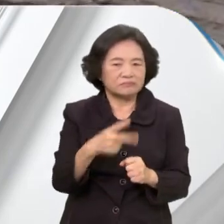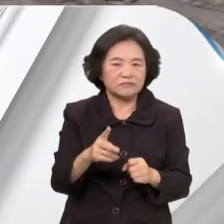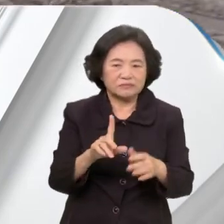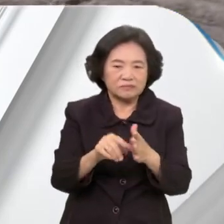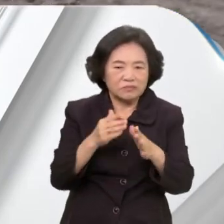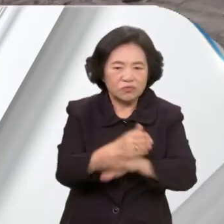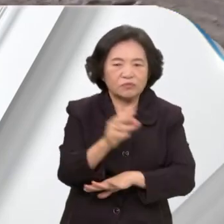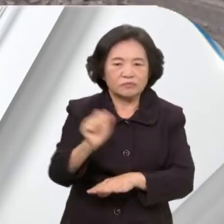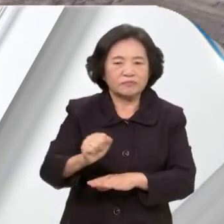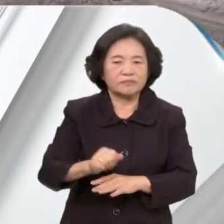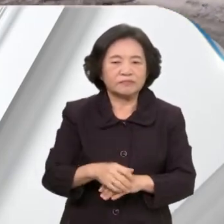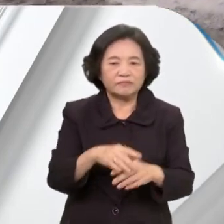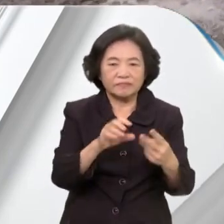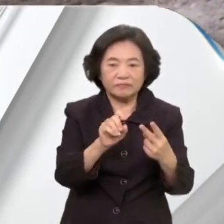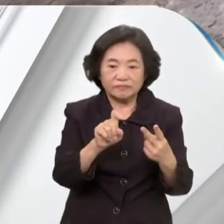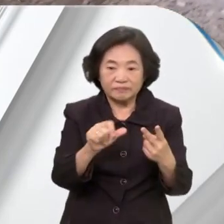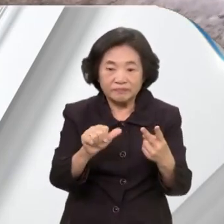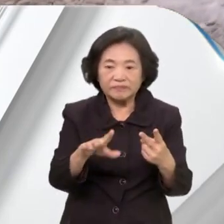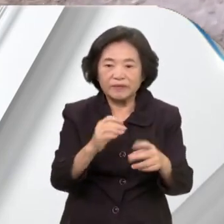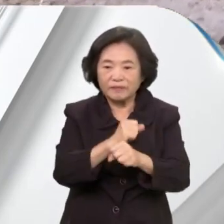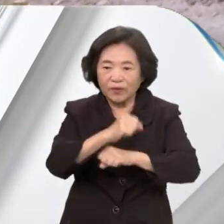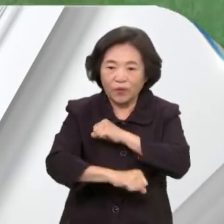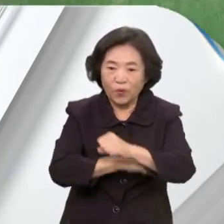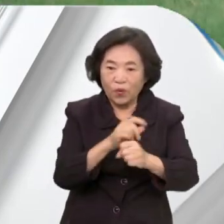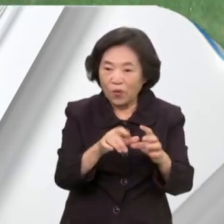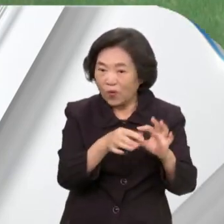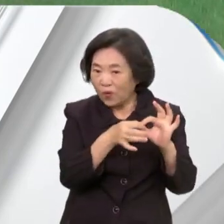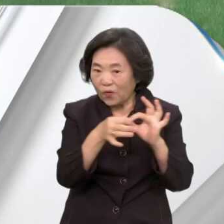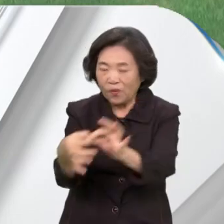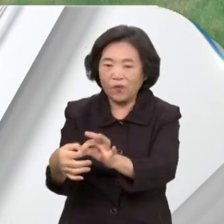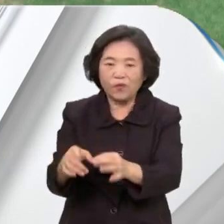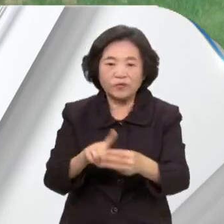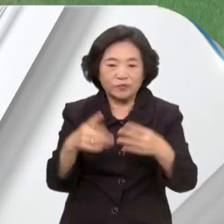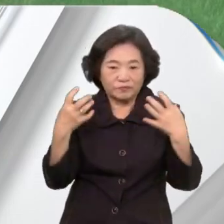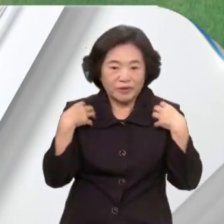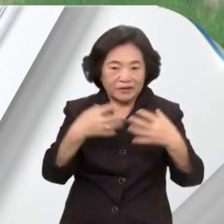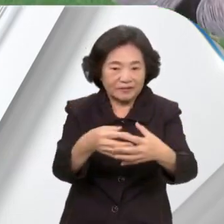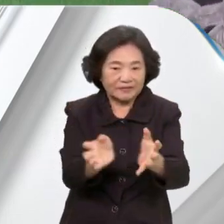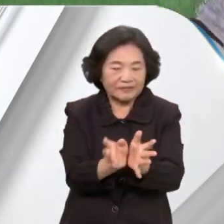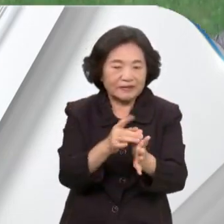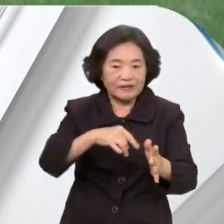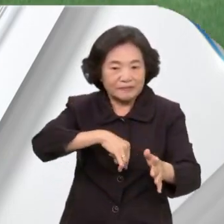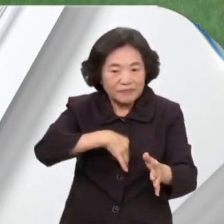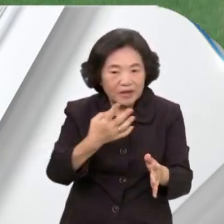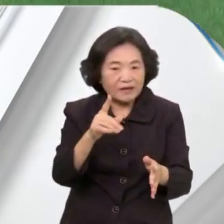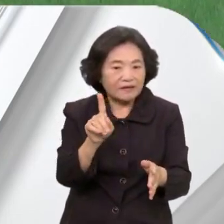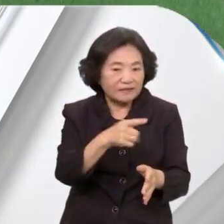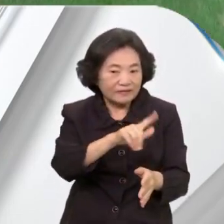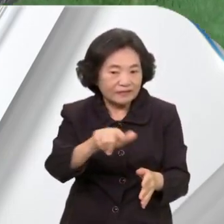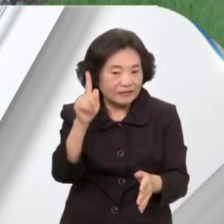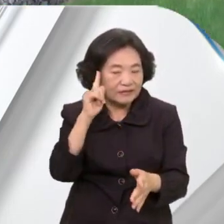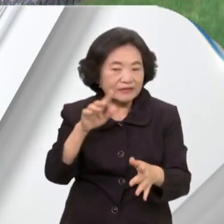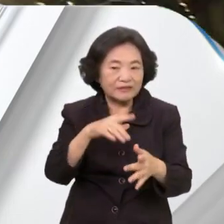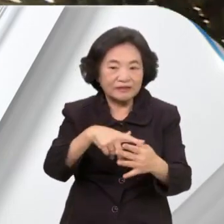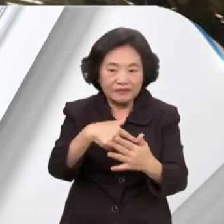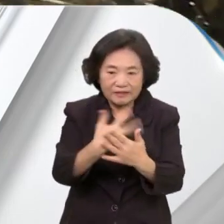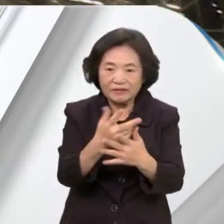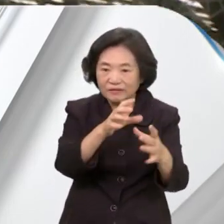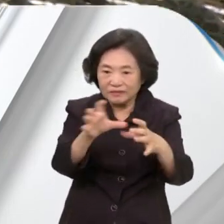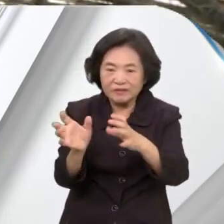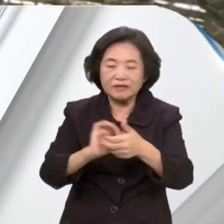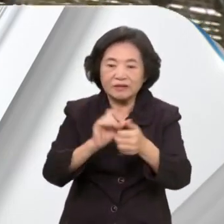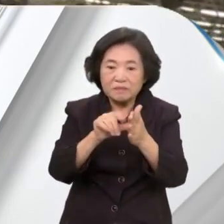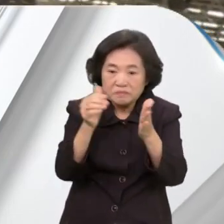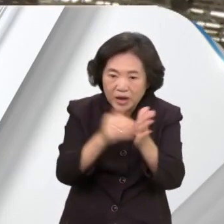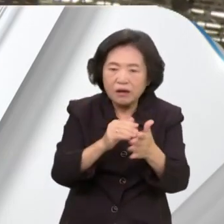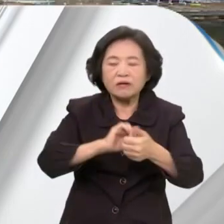呐、 啊。2015年，潘多亚海东海岸太平艺术节主办单位撒强调，自然素材的艺术装置都有其的时间，时